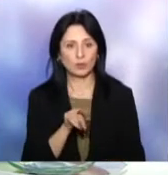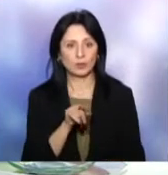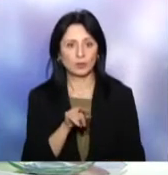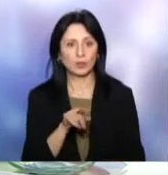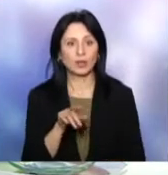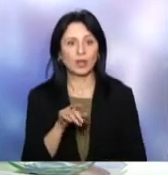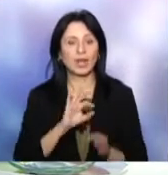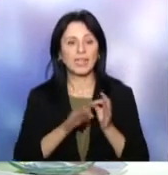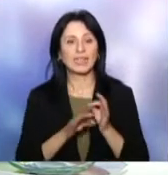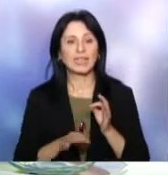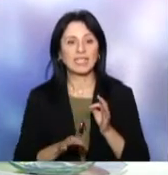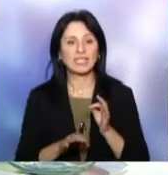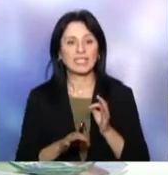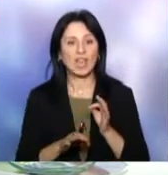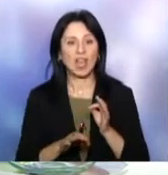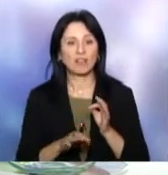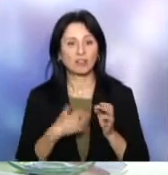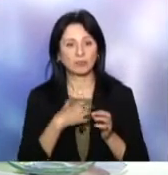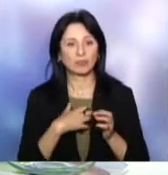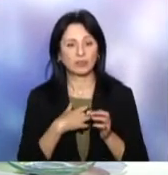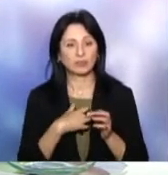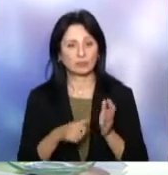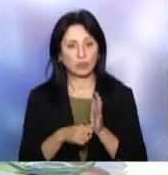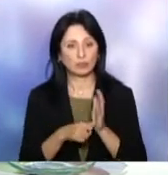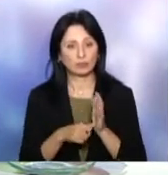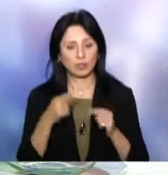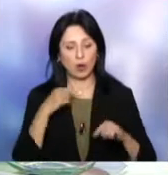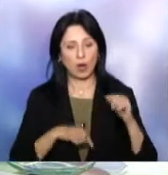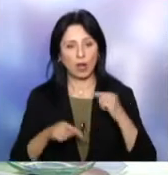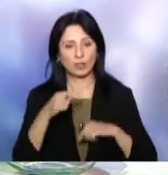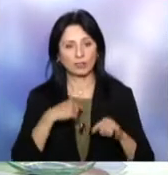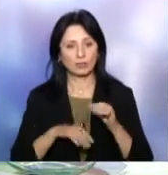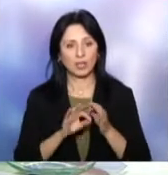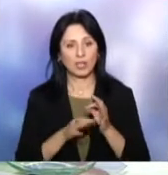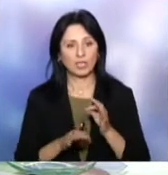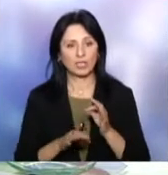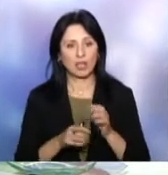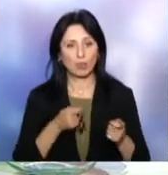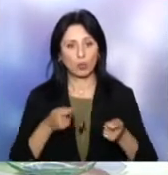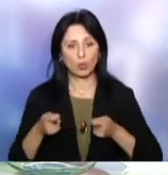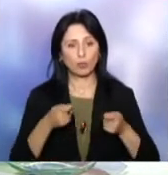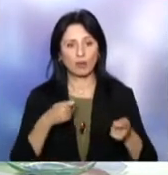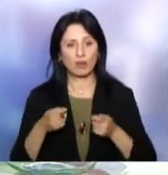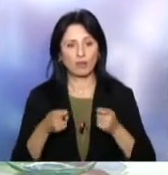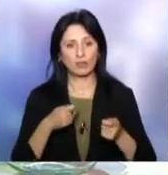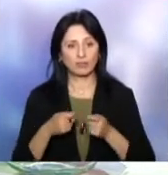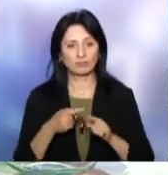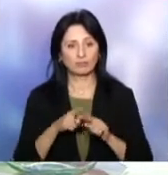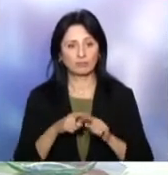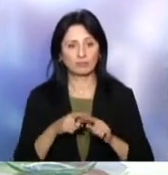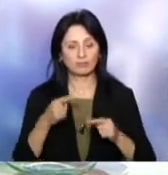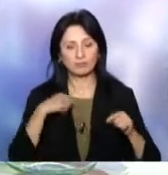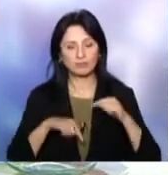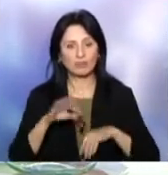რომ ნაწლავი განსაზღვრავს არამარტო იმუნიტეტს, ნაწლავი განსაზღვრავს არამარტო მაგალითად სხვადასხვა